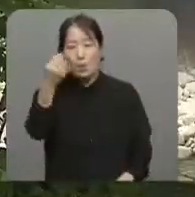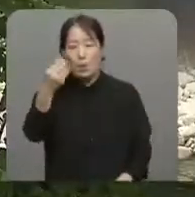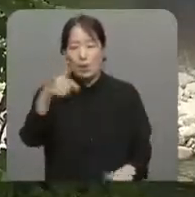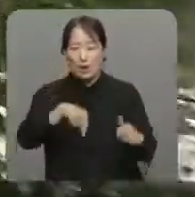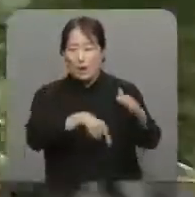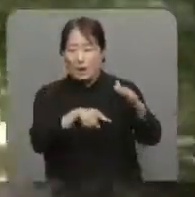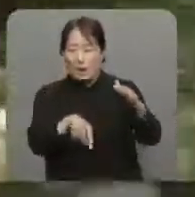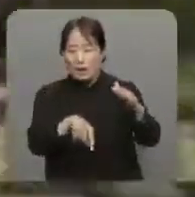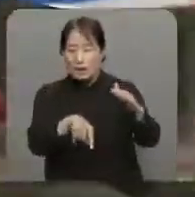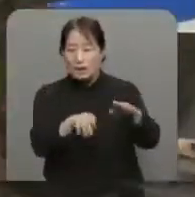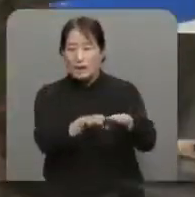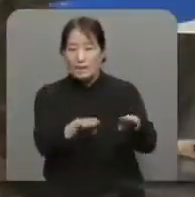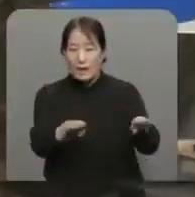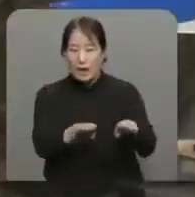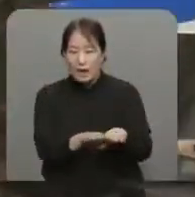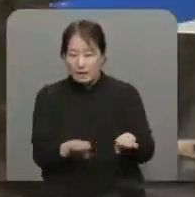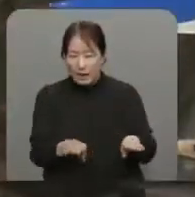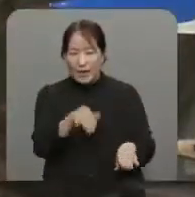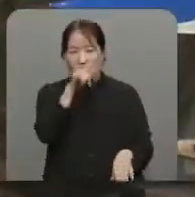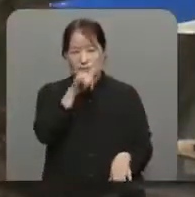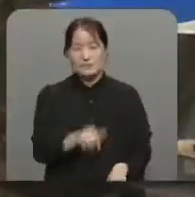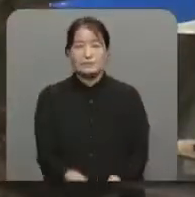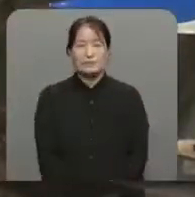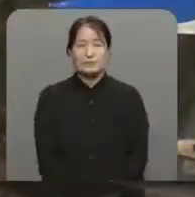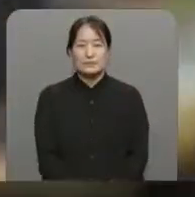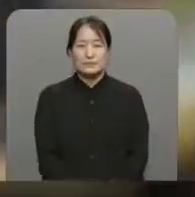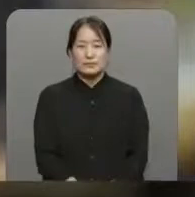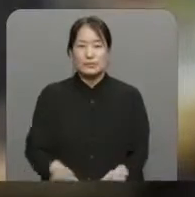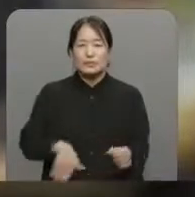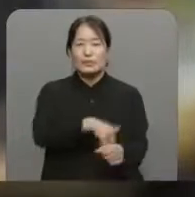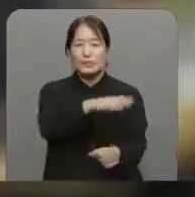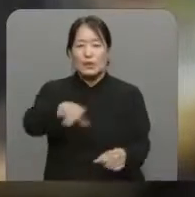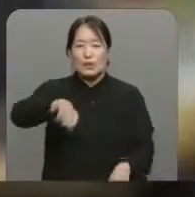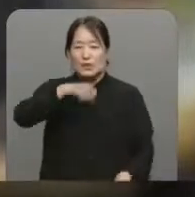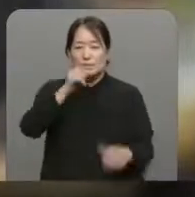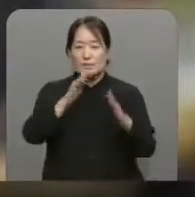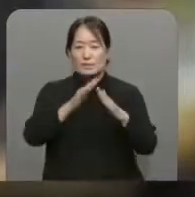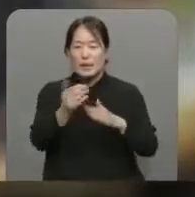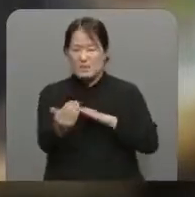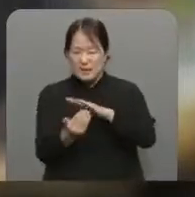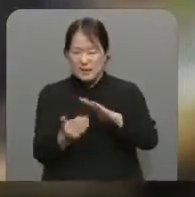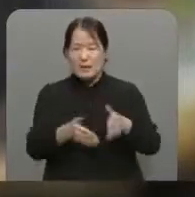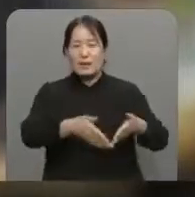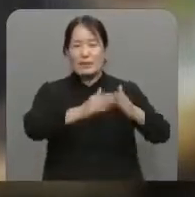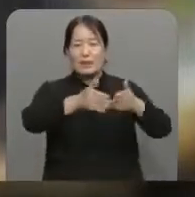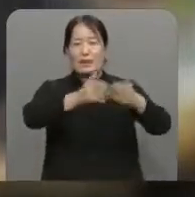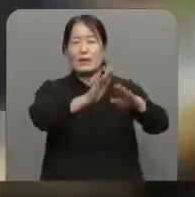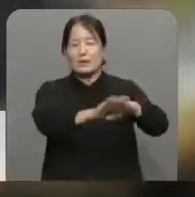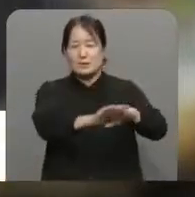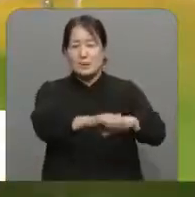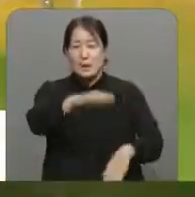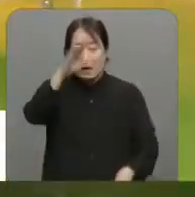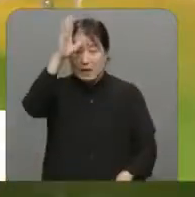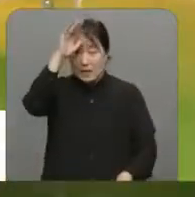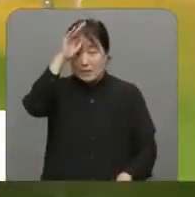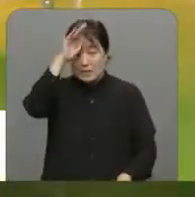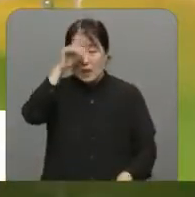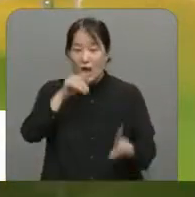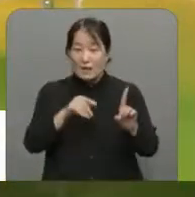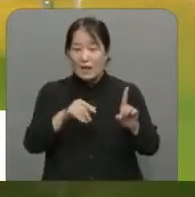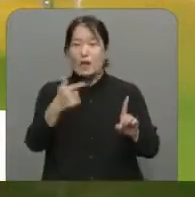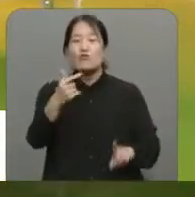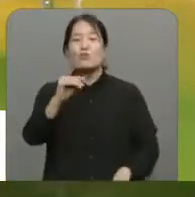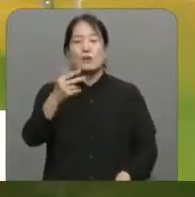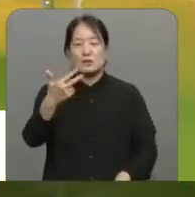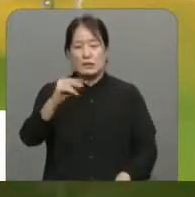아래엔 어김없이 평상이나 식탁이 놓여 있습니다. 주변의 음식점에서 설치한 겁니다. 닭백숙 한 상에 6만 원에서